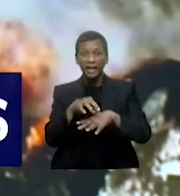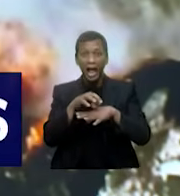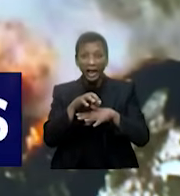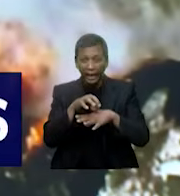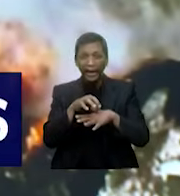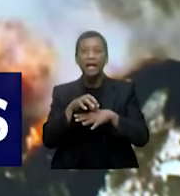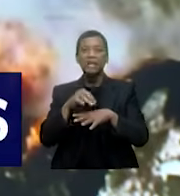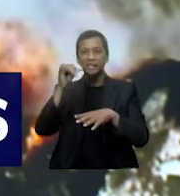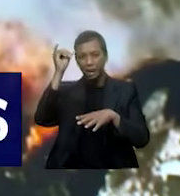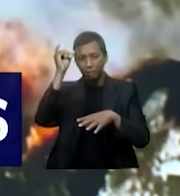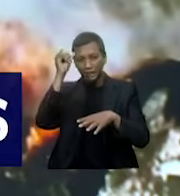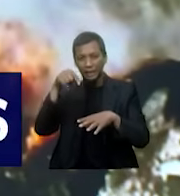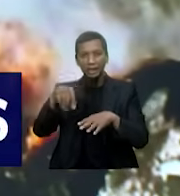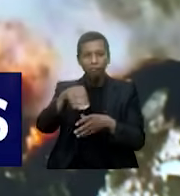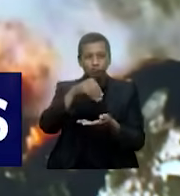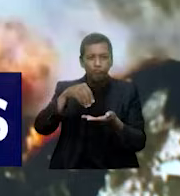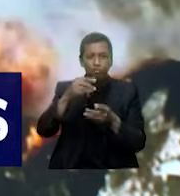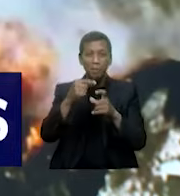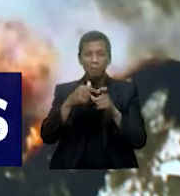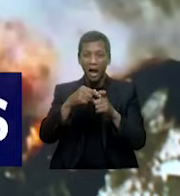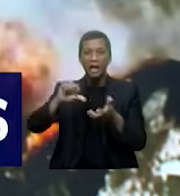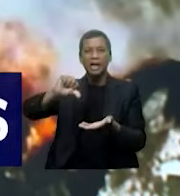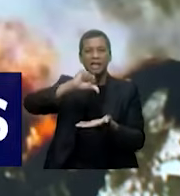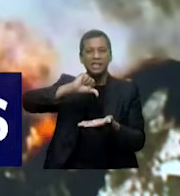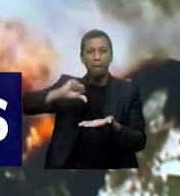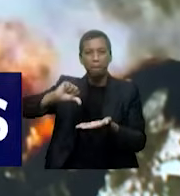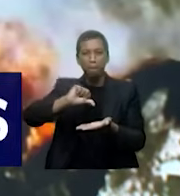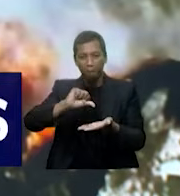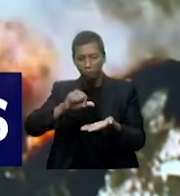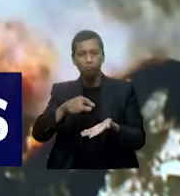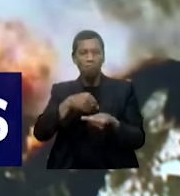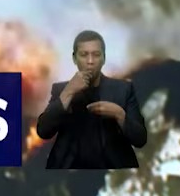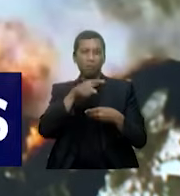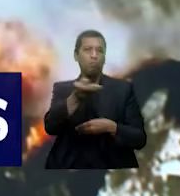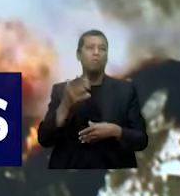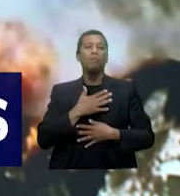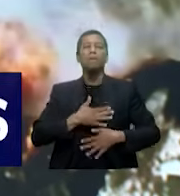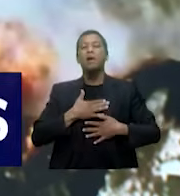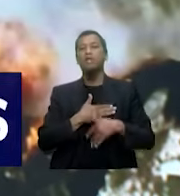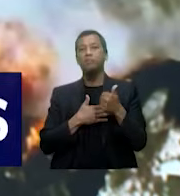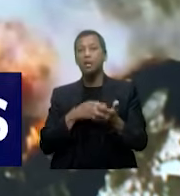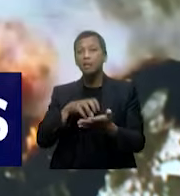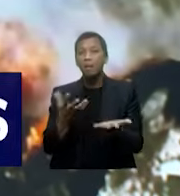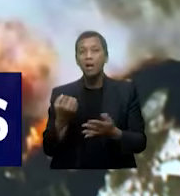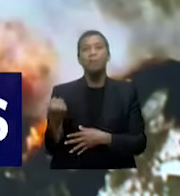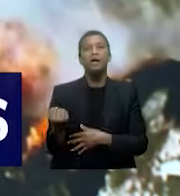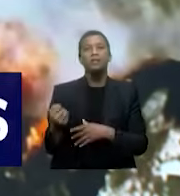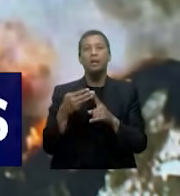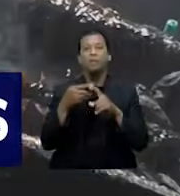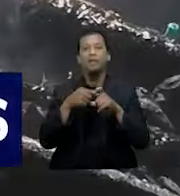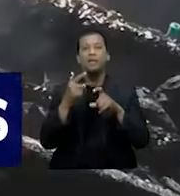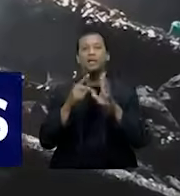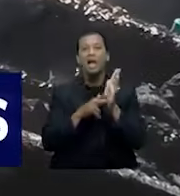lemak sapi dengan bumbu rempah dan kecap ini bisa Anda nikmati saat berkunjung ke Pasar Beringharjo, Yogyakarta.